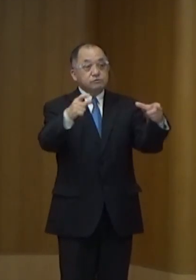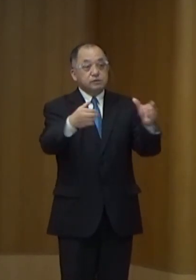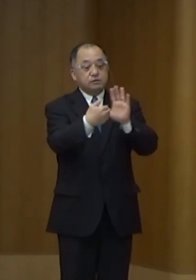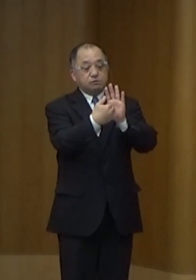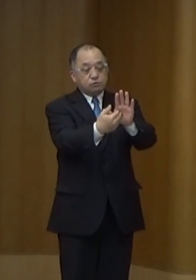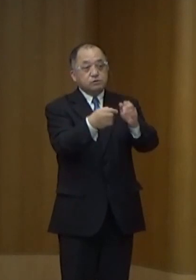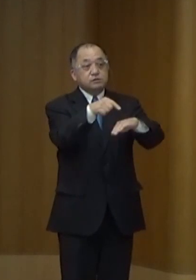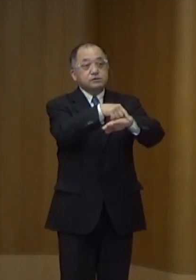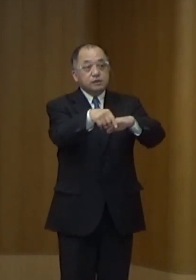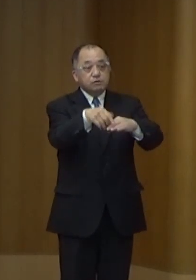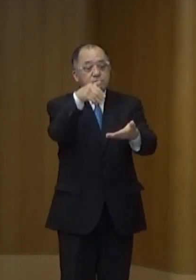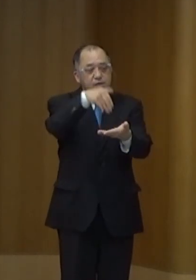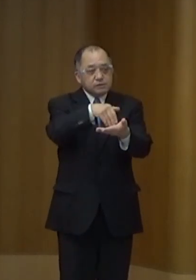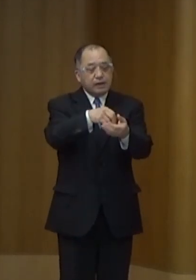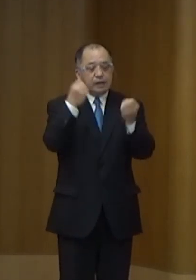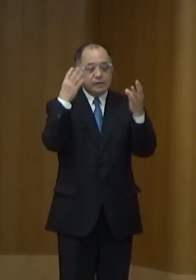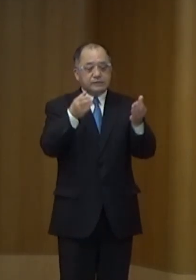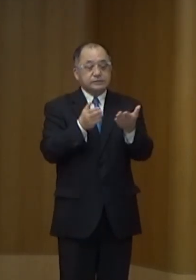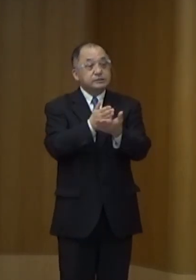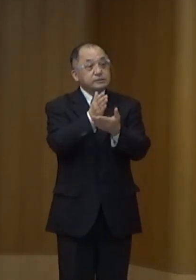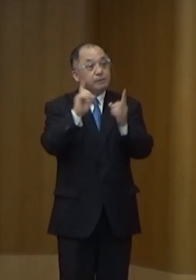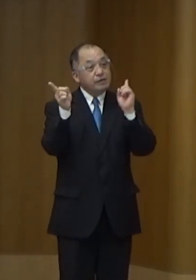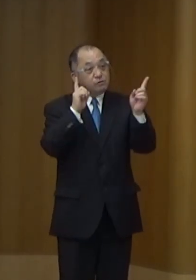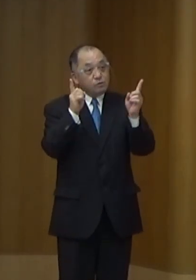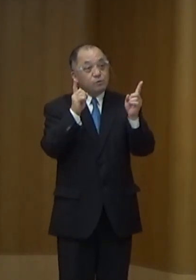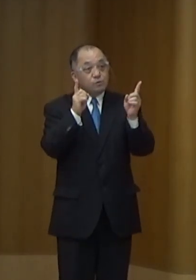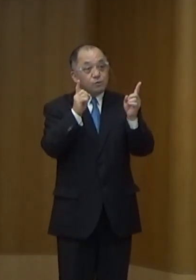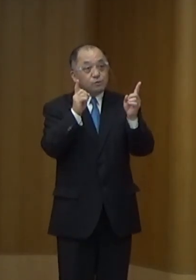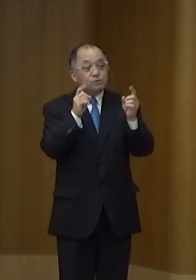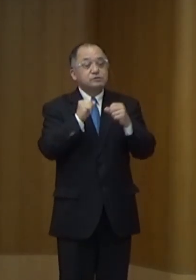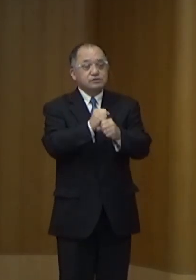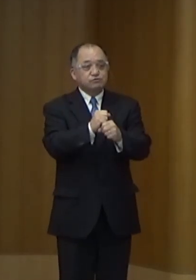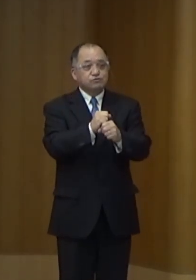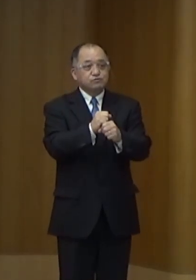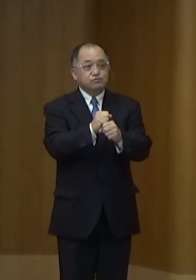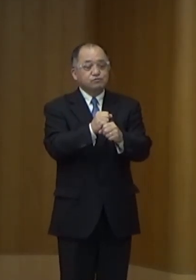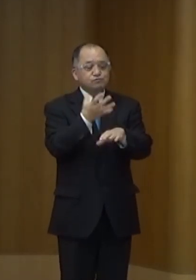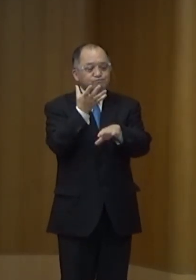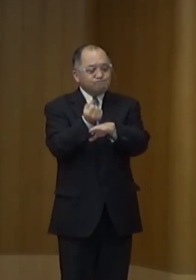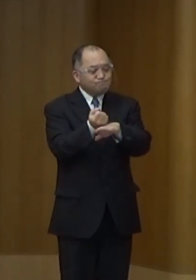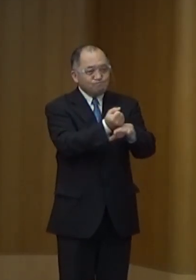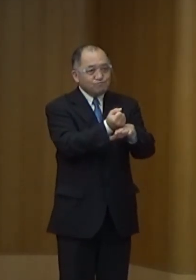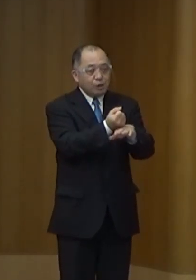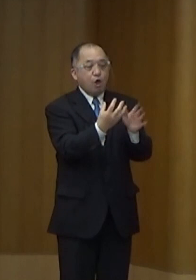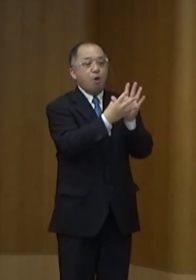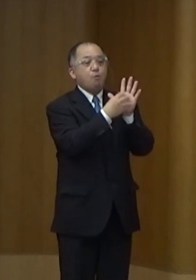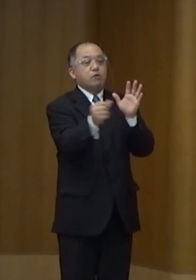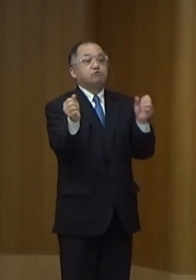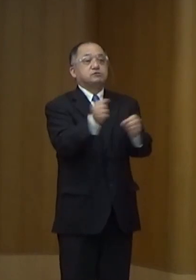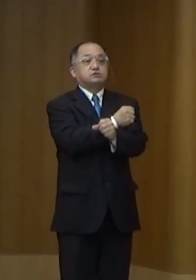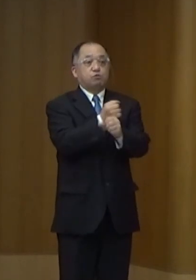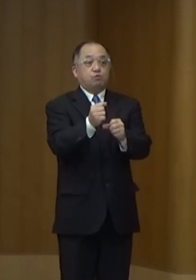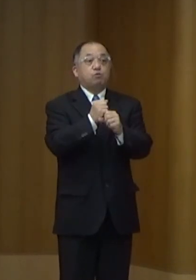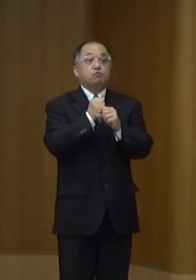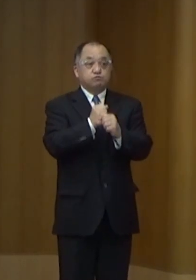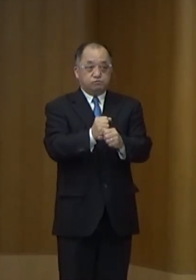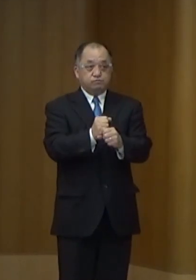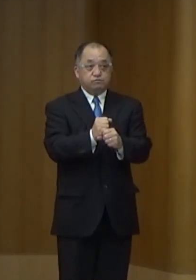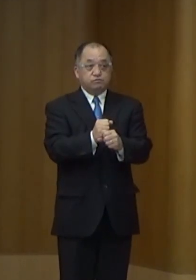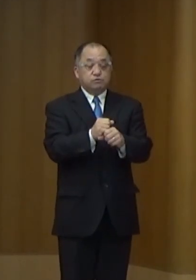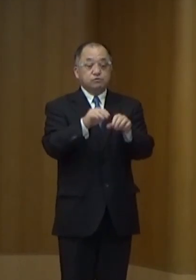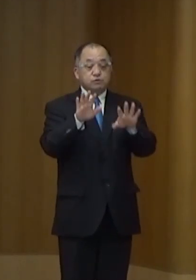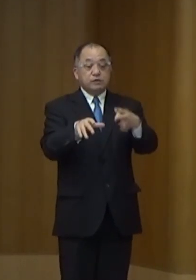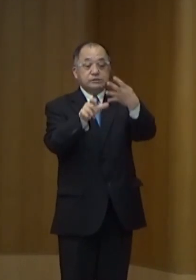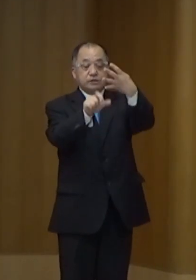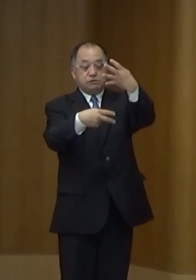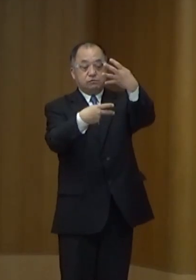底した新しい旅のスタイルを構築をして普及定着をさせていくためのモデル事業ということで、本日